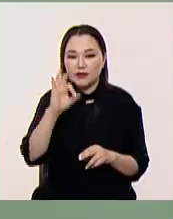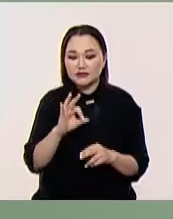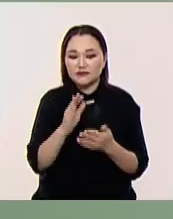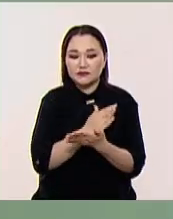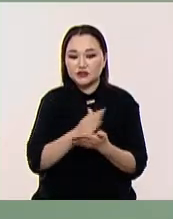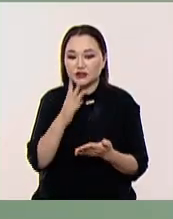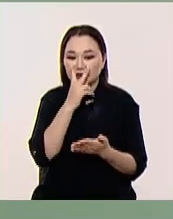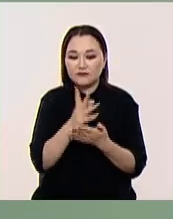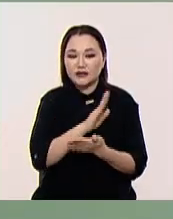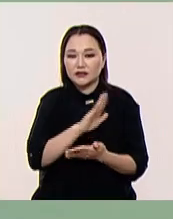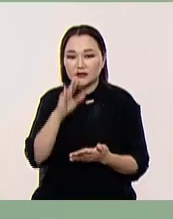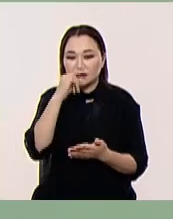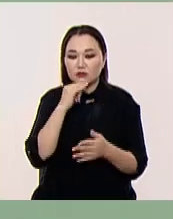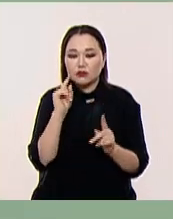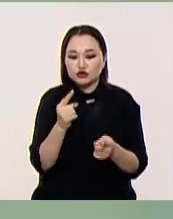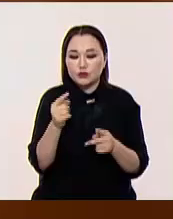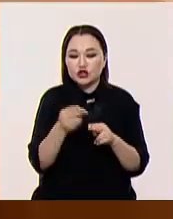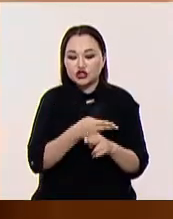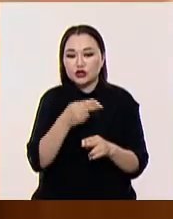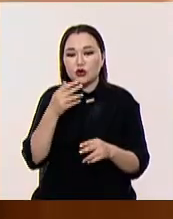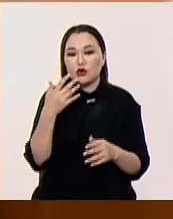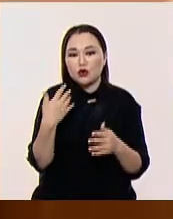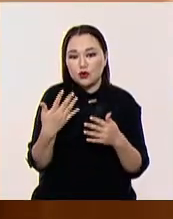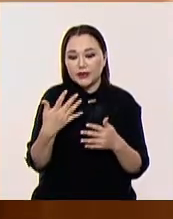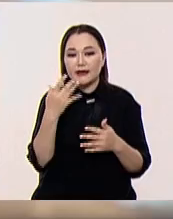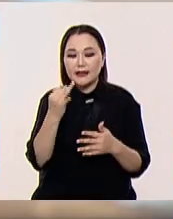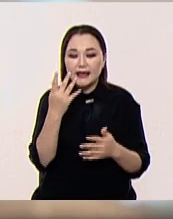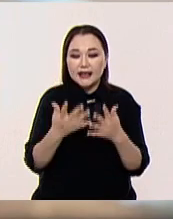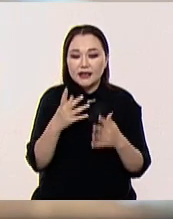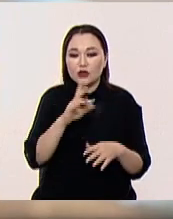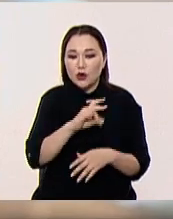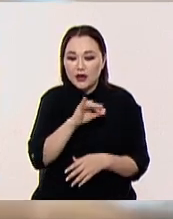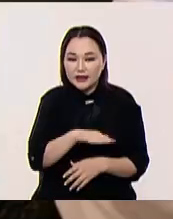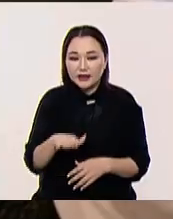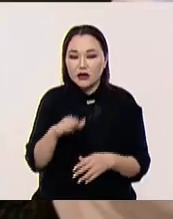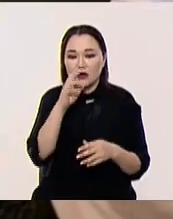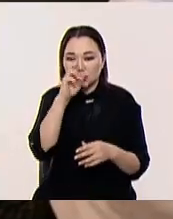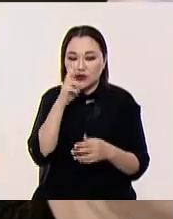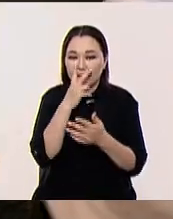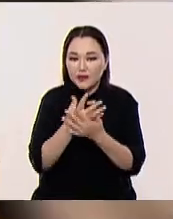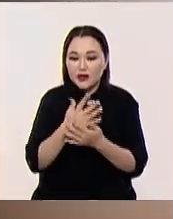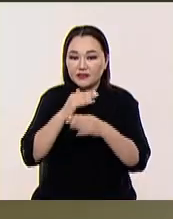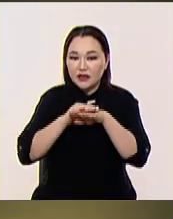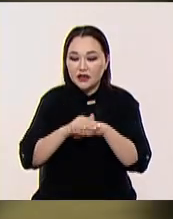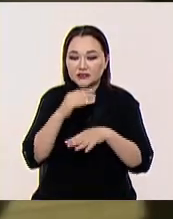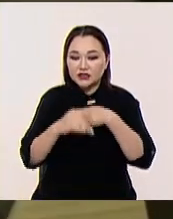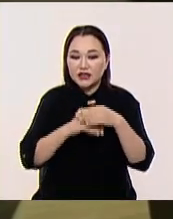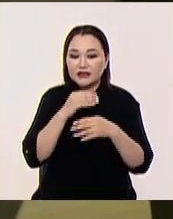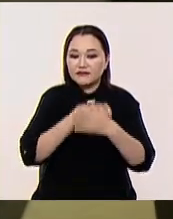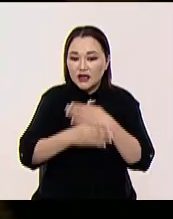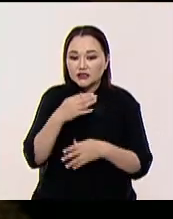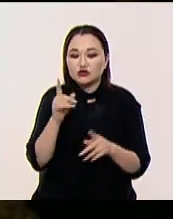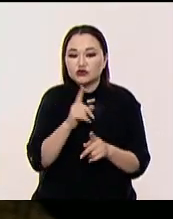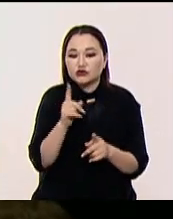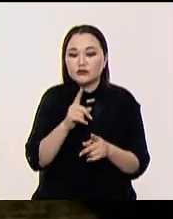видит. Почему казахстанцам, лишившимся руки или ноги, каждый год приходится доказывать государству свою инвалидность? Через что проходят люди,